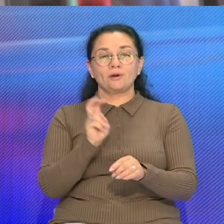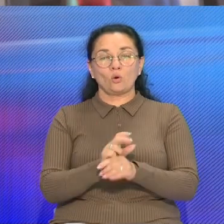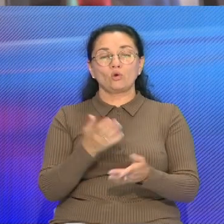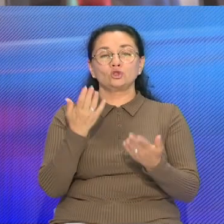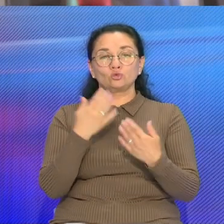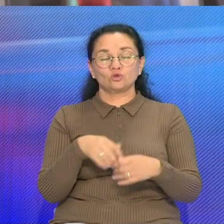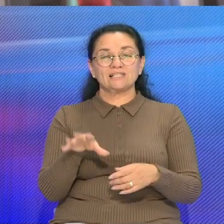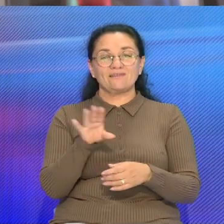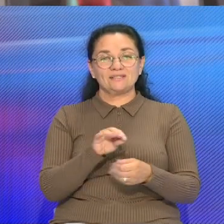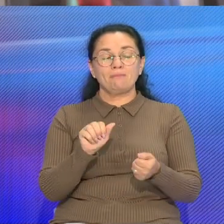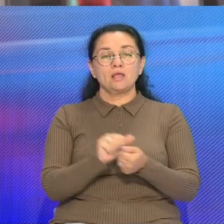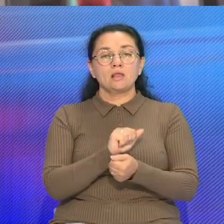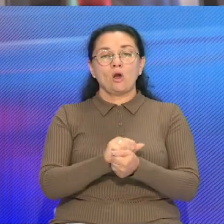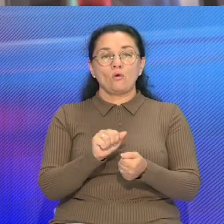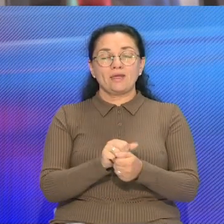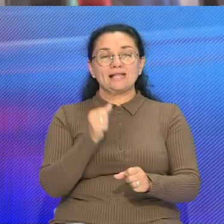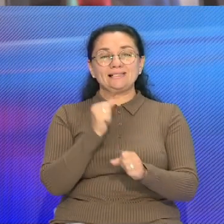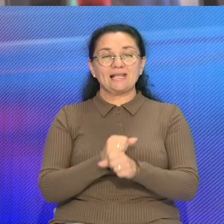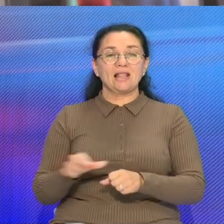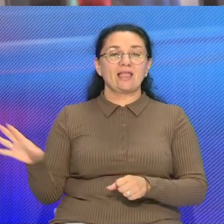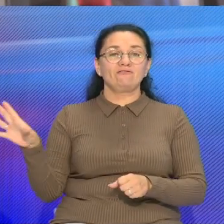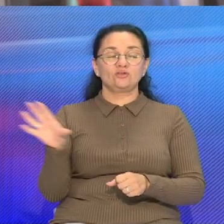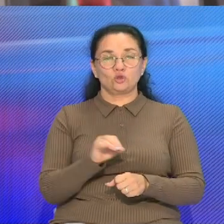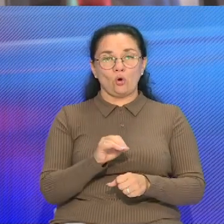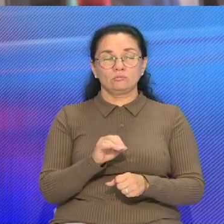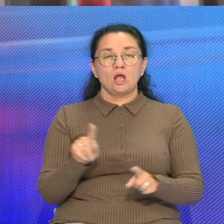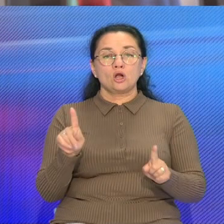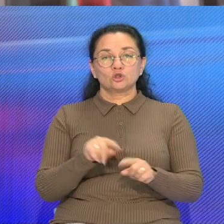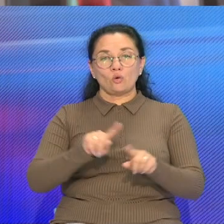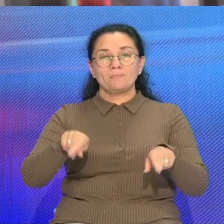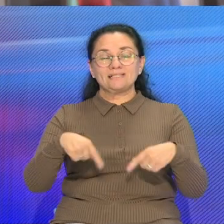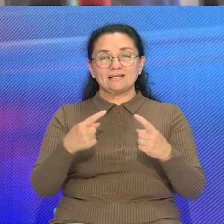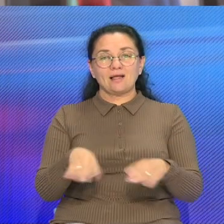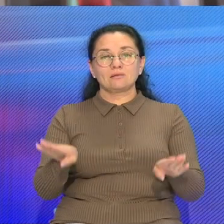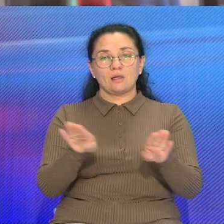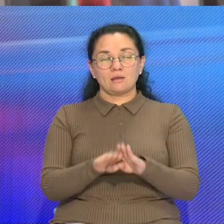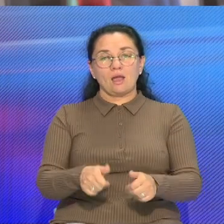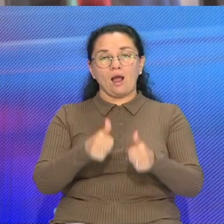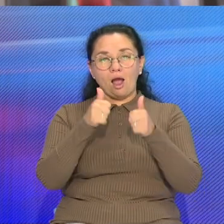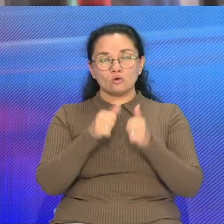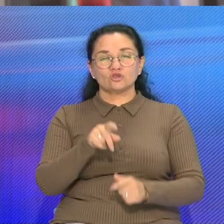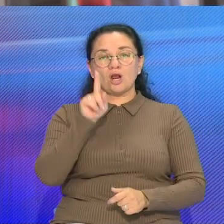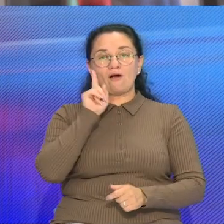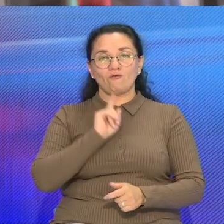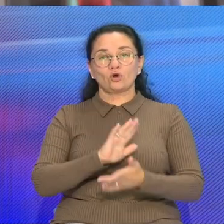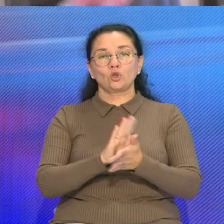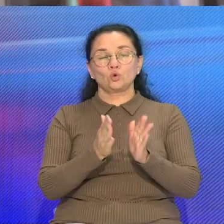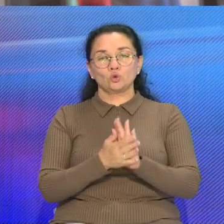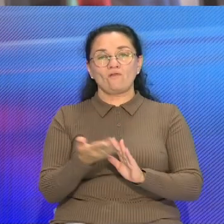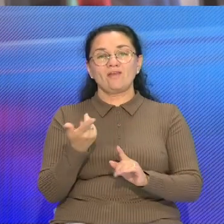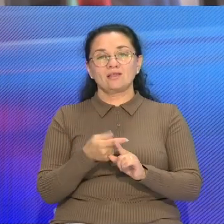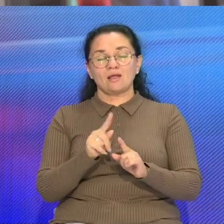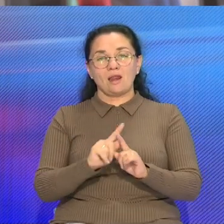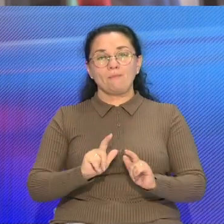выверенными документами. Мы делаем все максимально для того, чтобы создать такие хорошие, комфортные условия для абитуриентов,